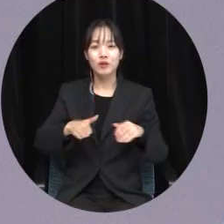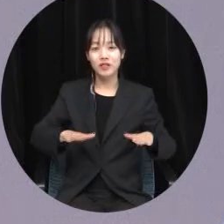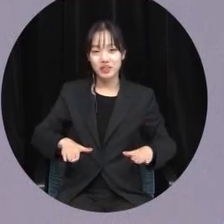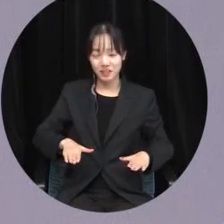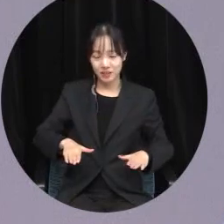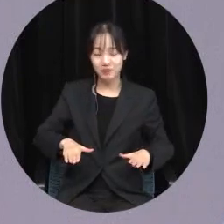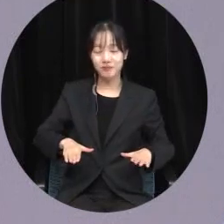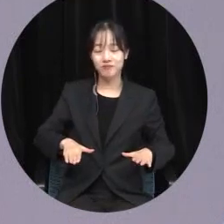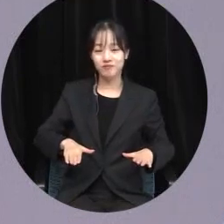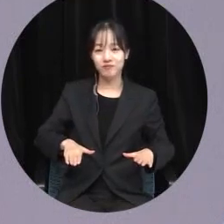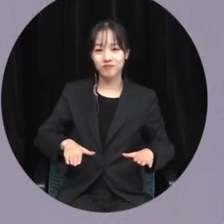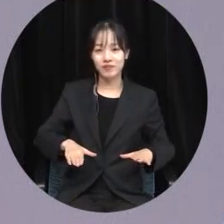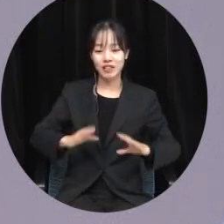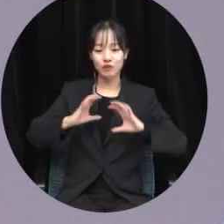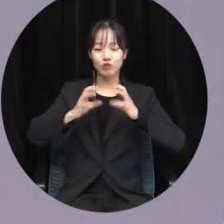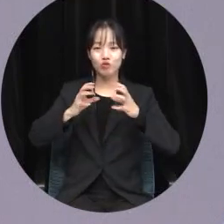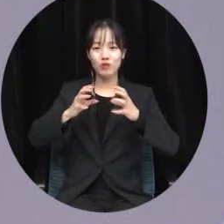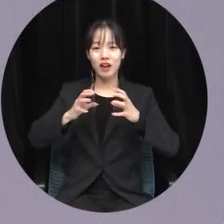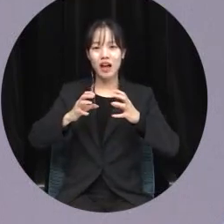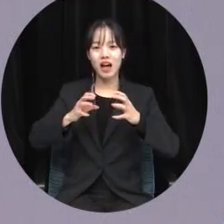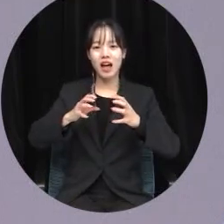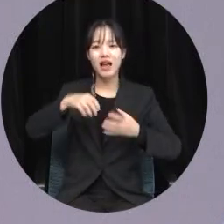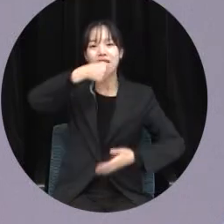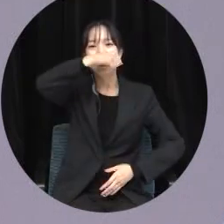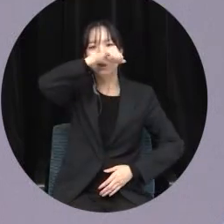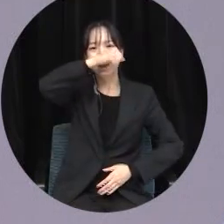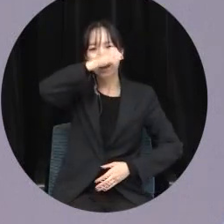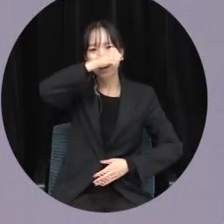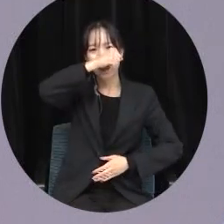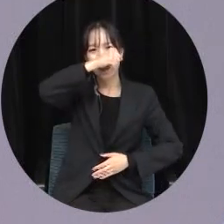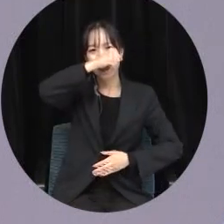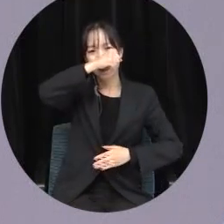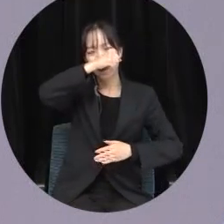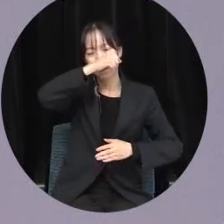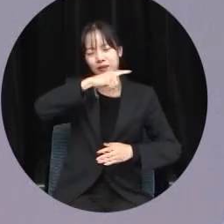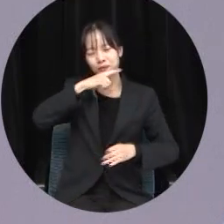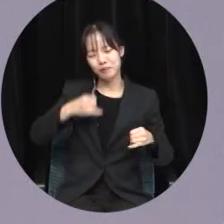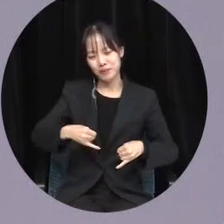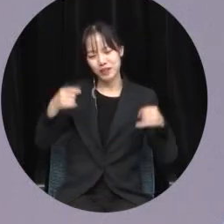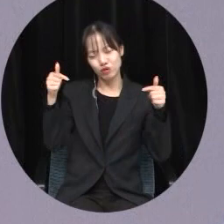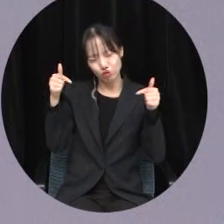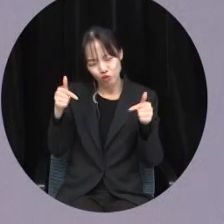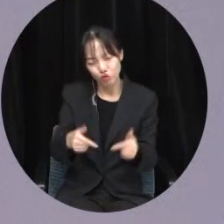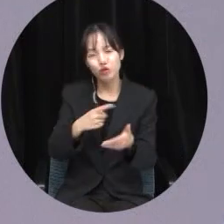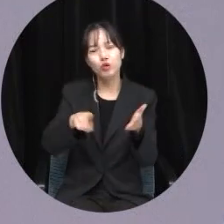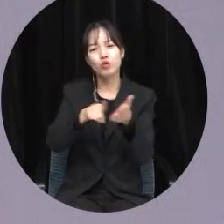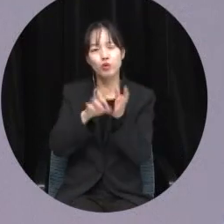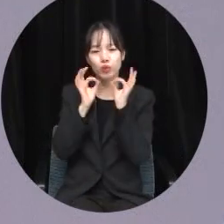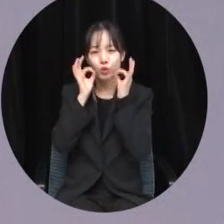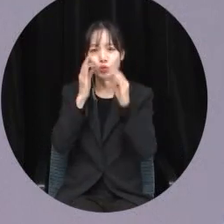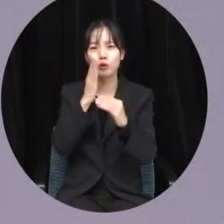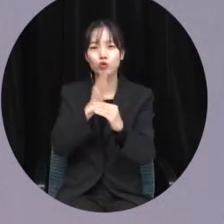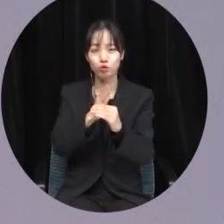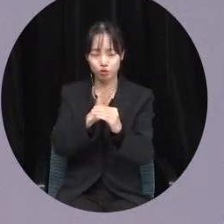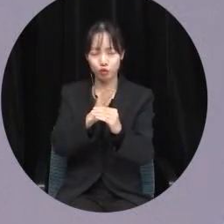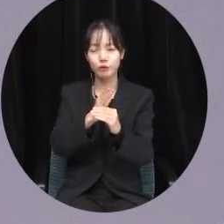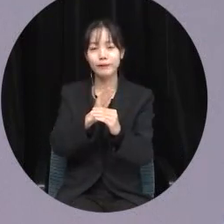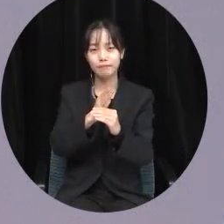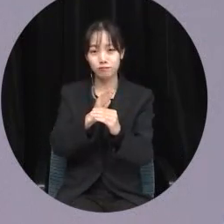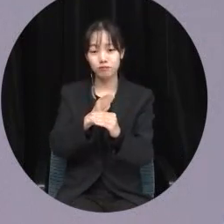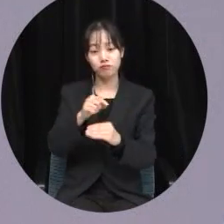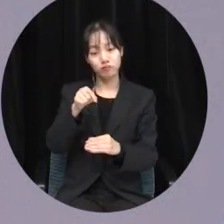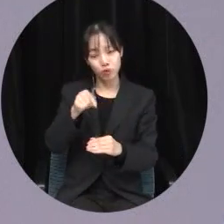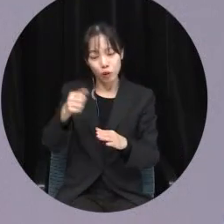건전성을 회복하기 위한 노력을 많이 벌이고 있습니다. 그것이 사회적 약자 계층에